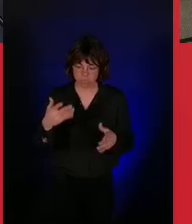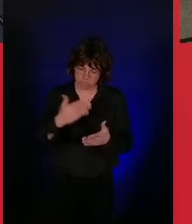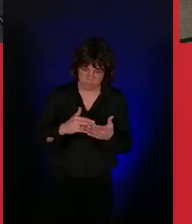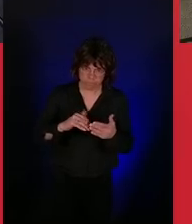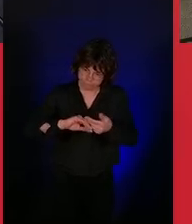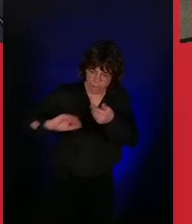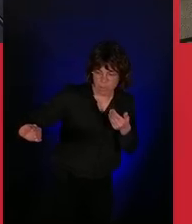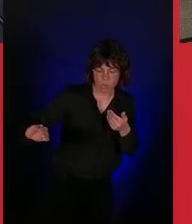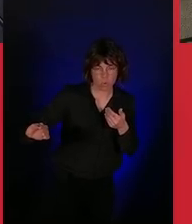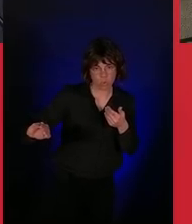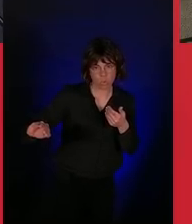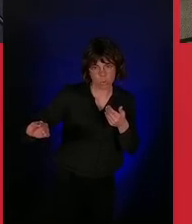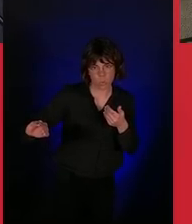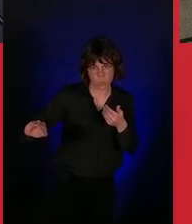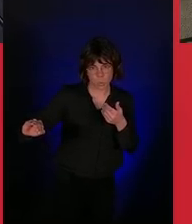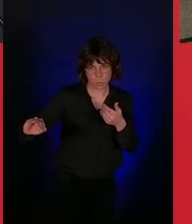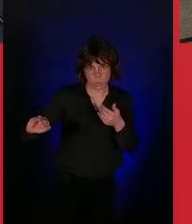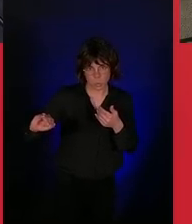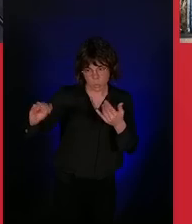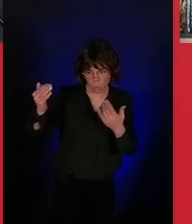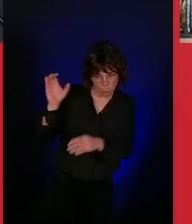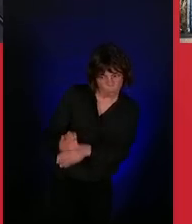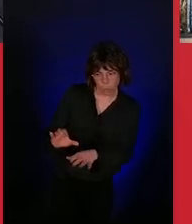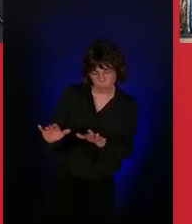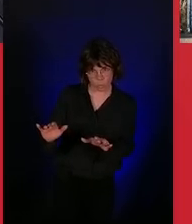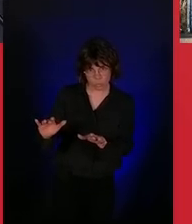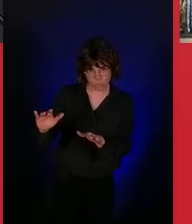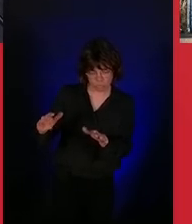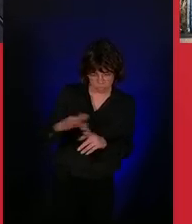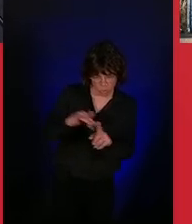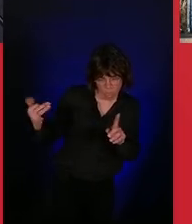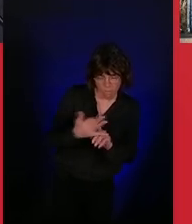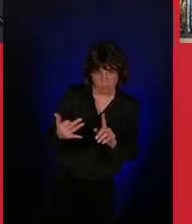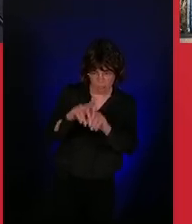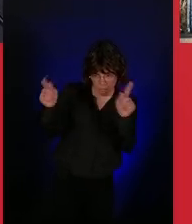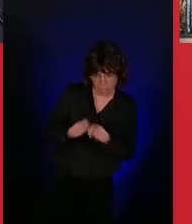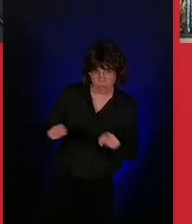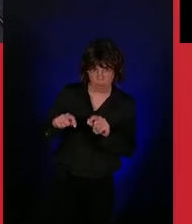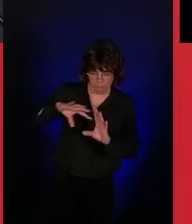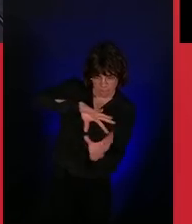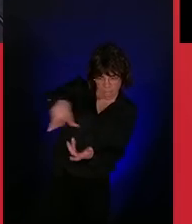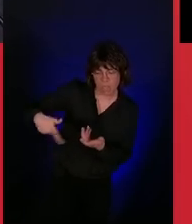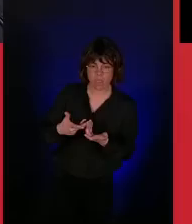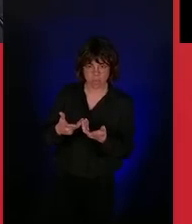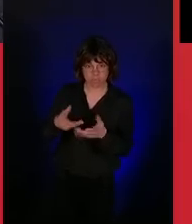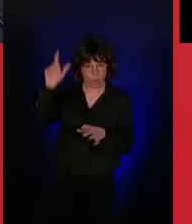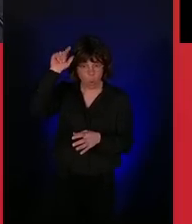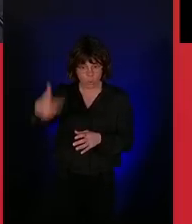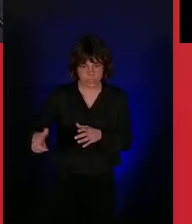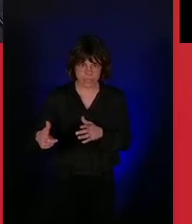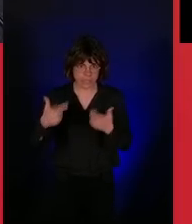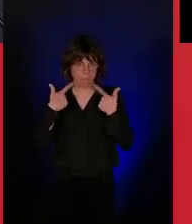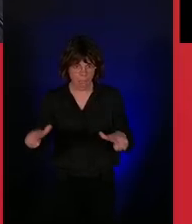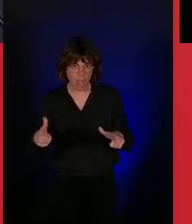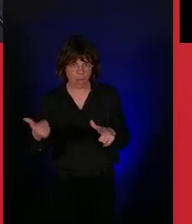rupture en opposition et comme alternative de progrès social et de respect de la planète à la logique libérale des plans de